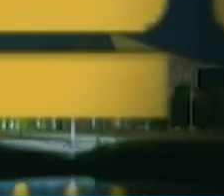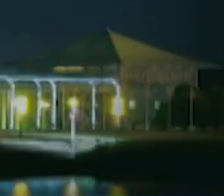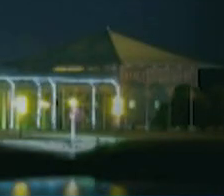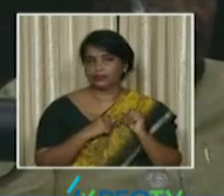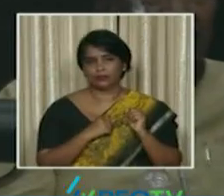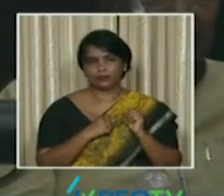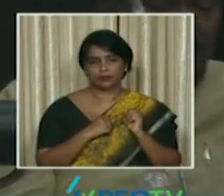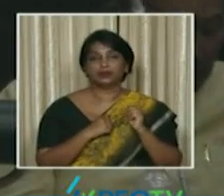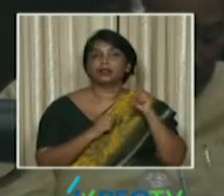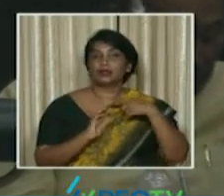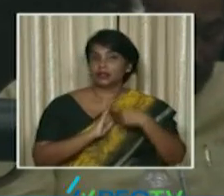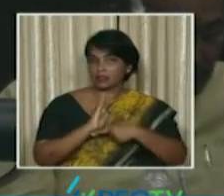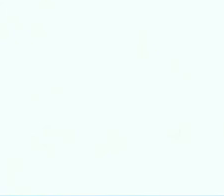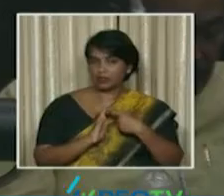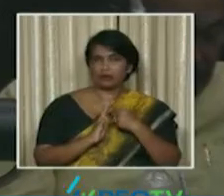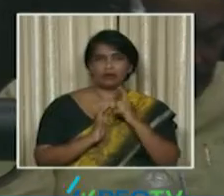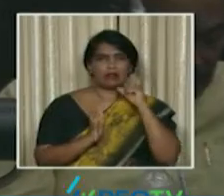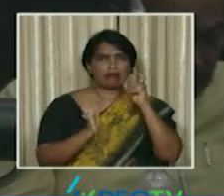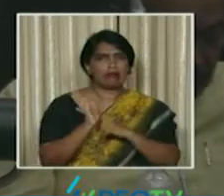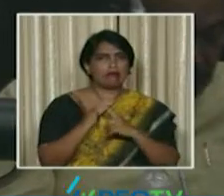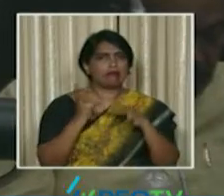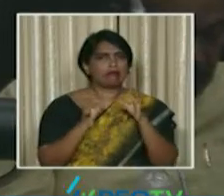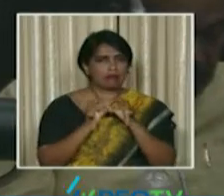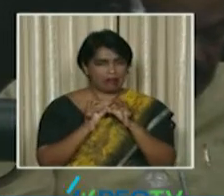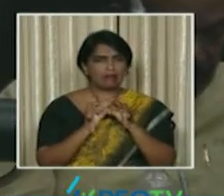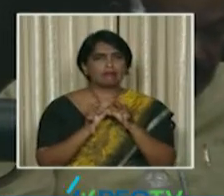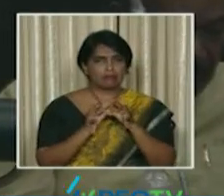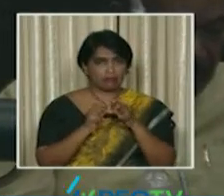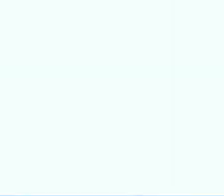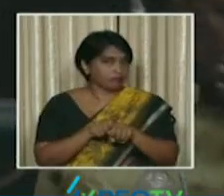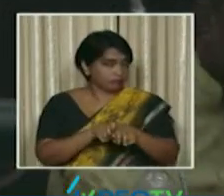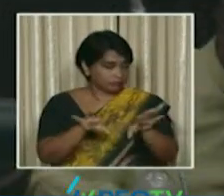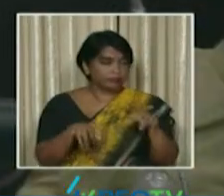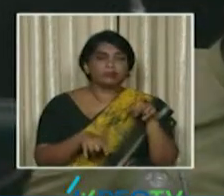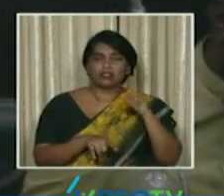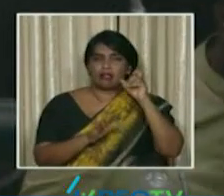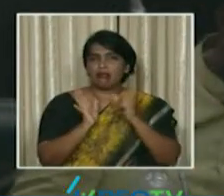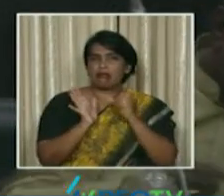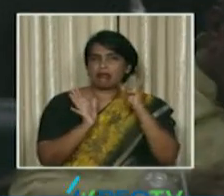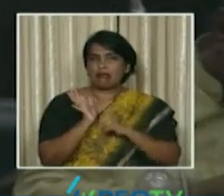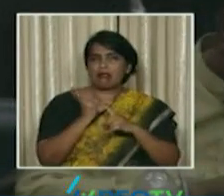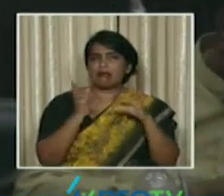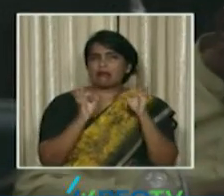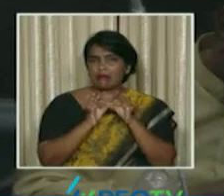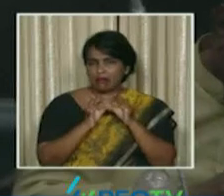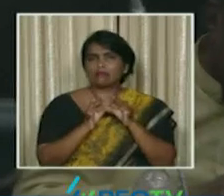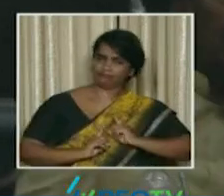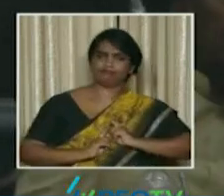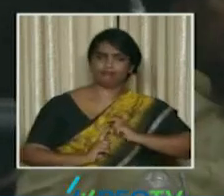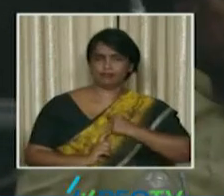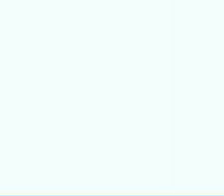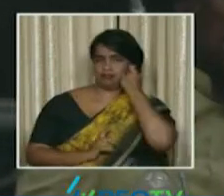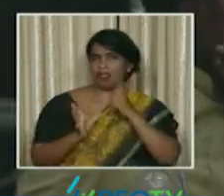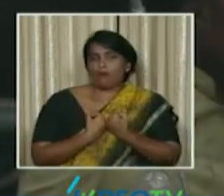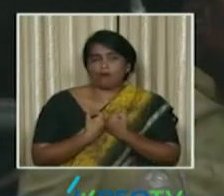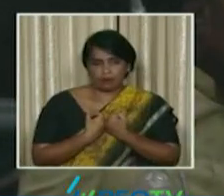හොඳයි. ලංකාවේ කැසිනෝ තවදුරටත් ව්‍යාප්ත කරන්න නම් ගරු කතානායකතුමා කැසිනෝ නියාමන අධිකාරියා පිහිටුව යුතුයි. ඒ